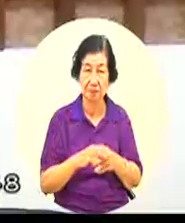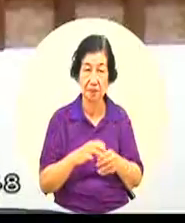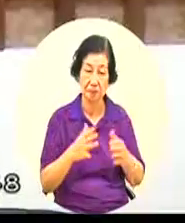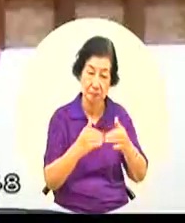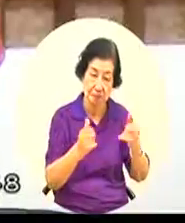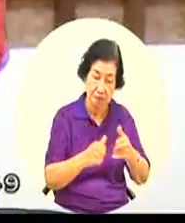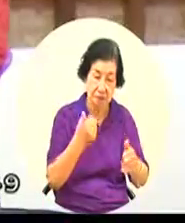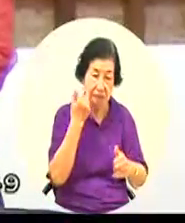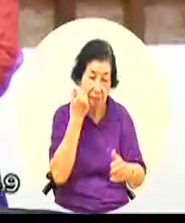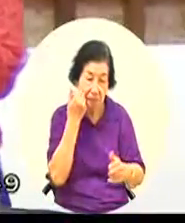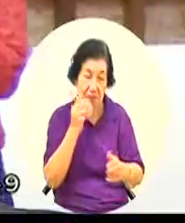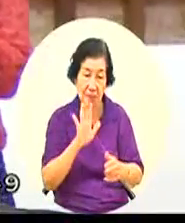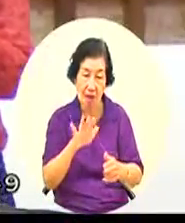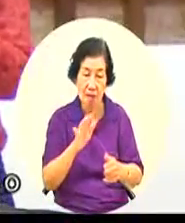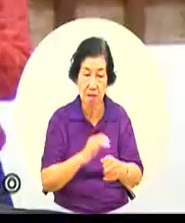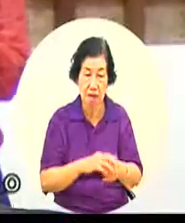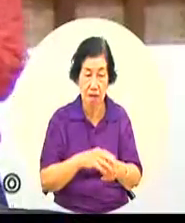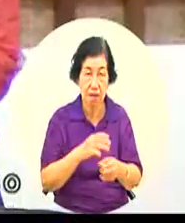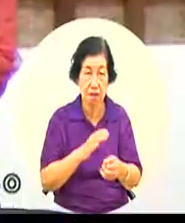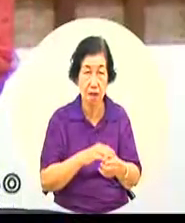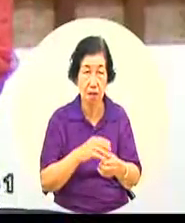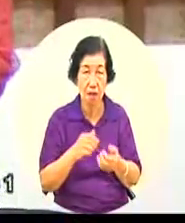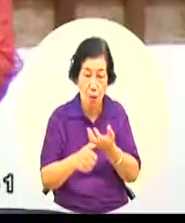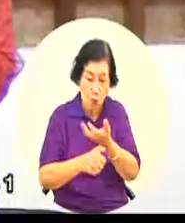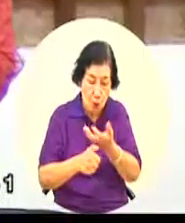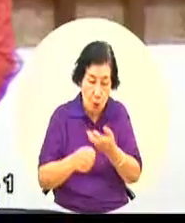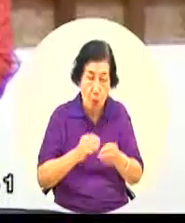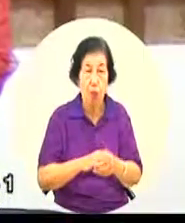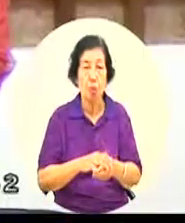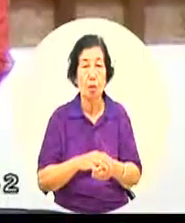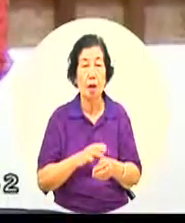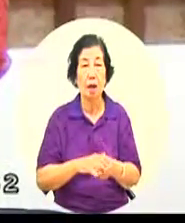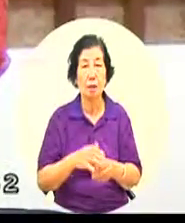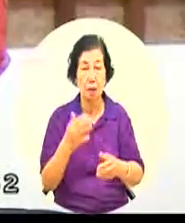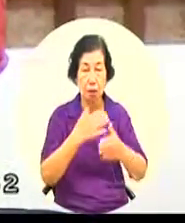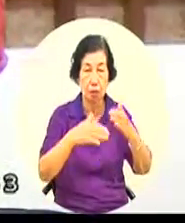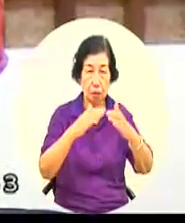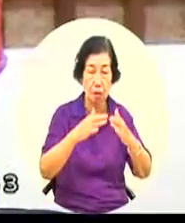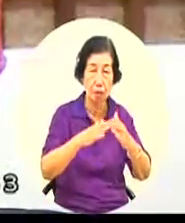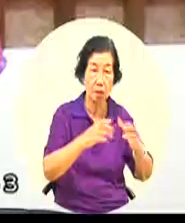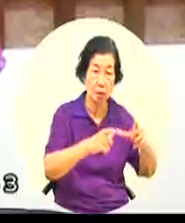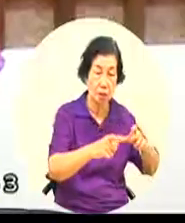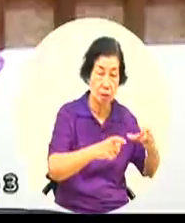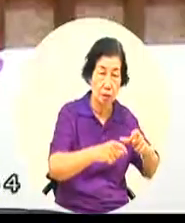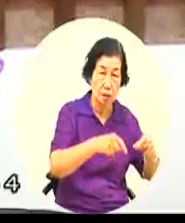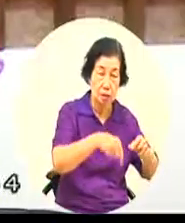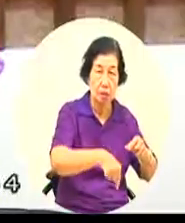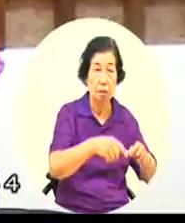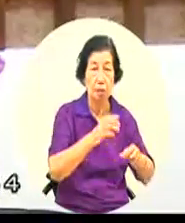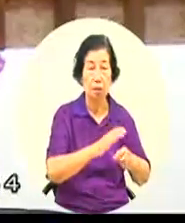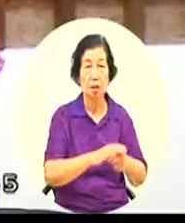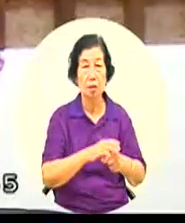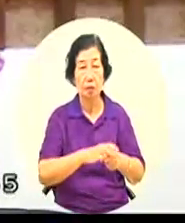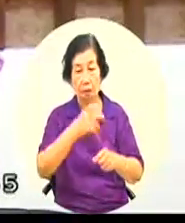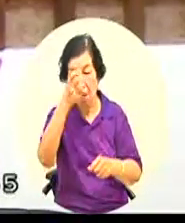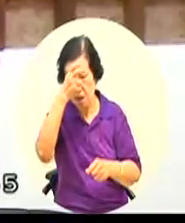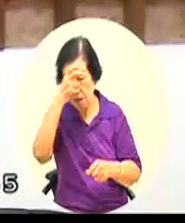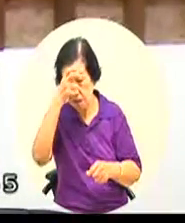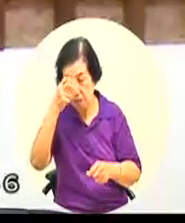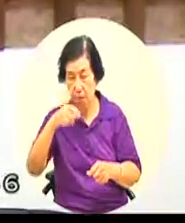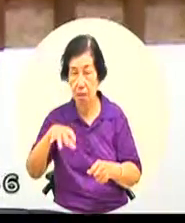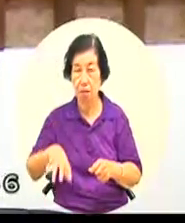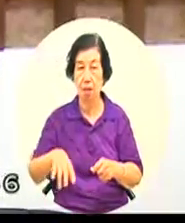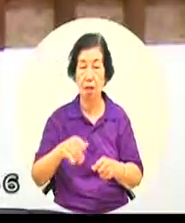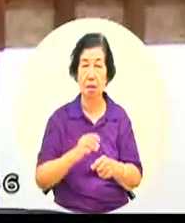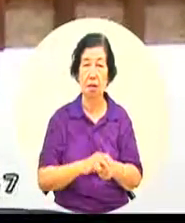有再来就是你一定要有校园的警察在巡逻检查，因为这些小孩他会躲在校园里的